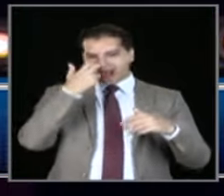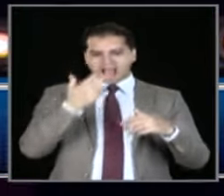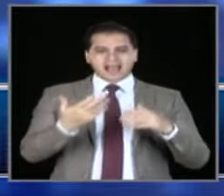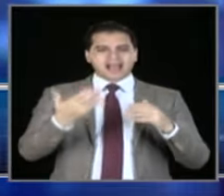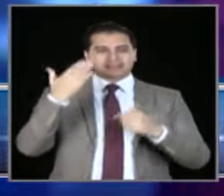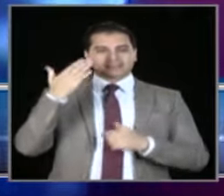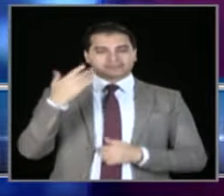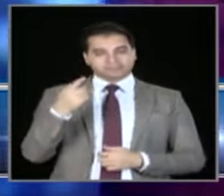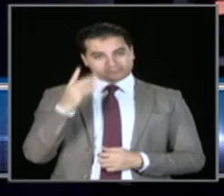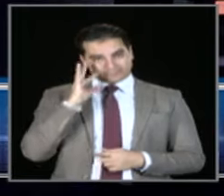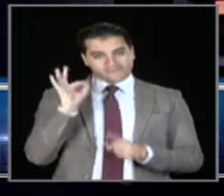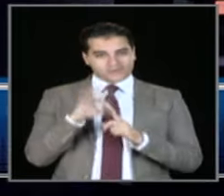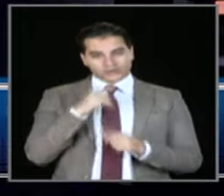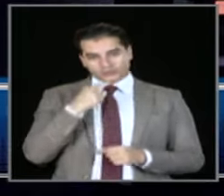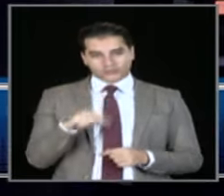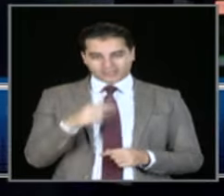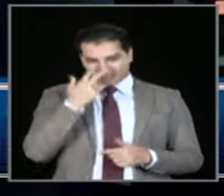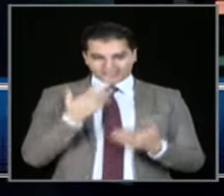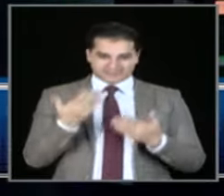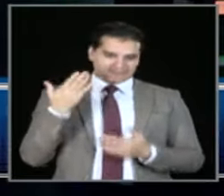طبعا الهدف الأول.